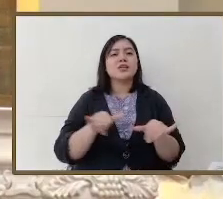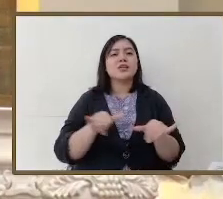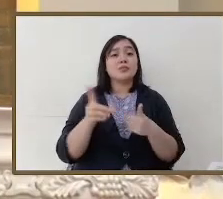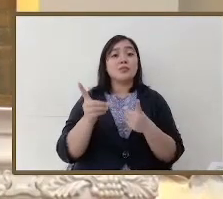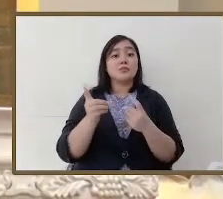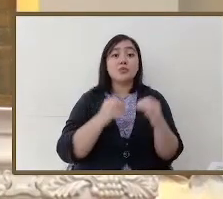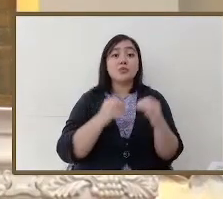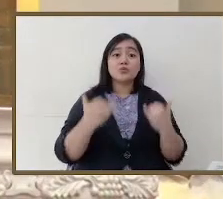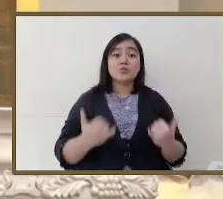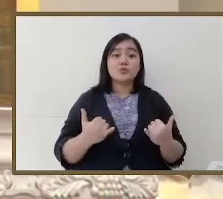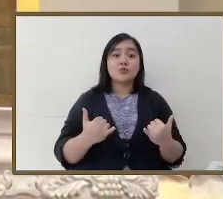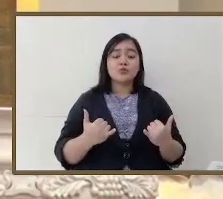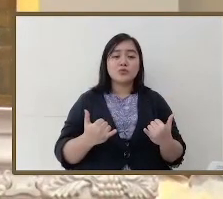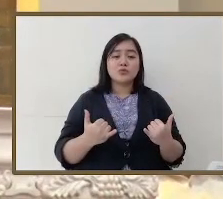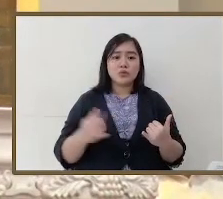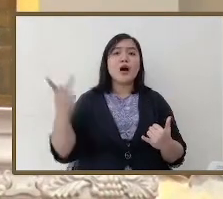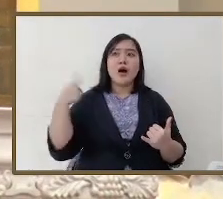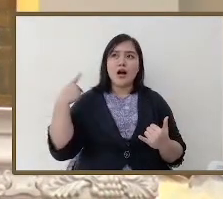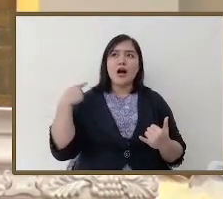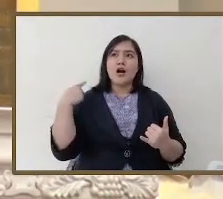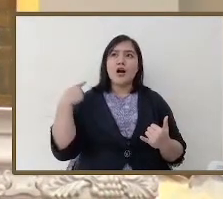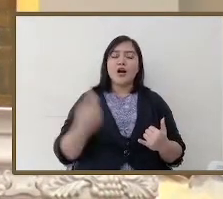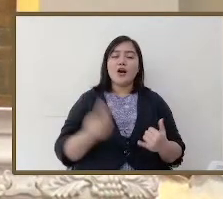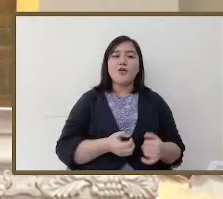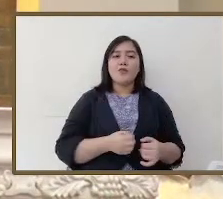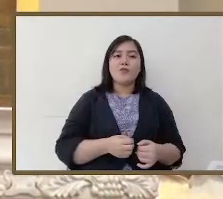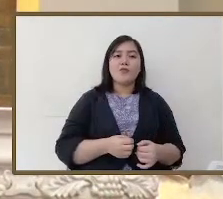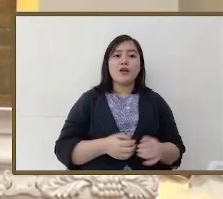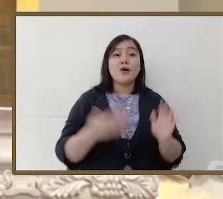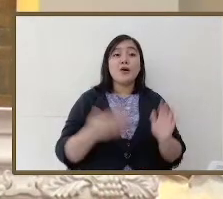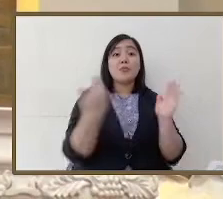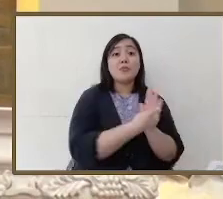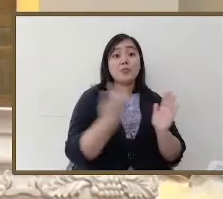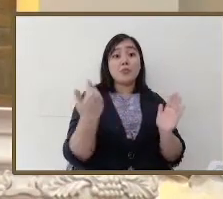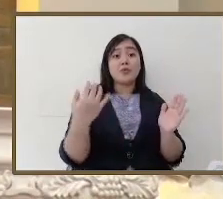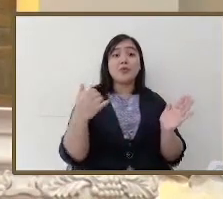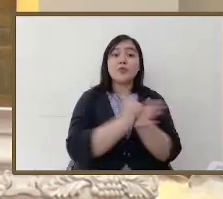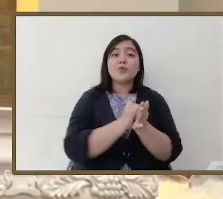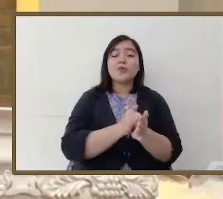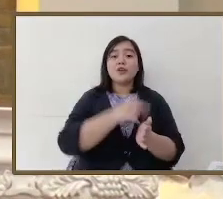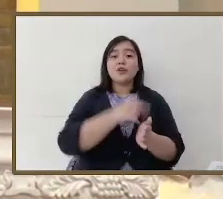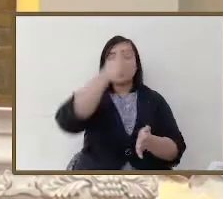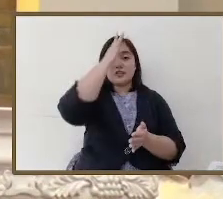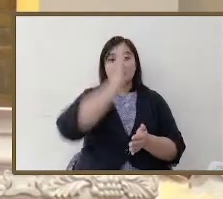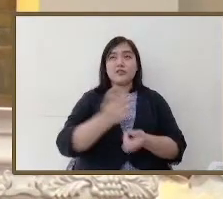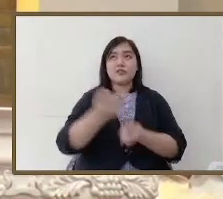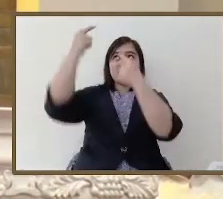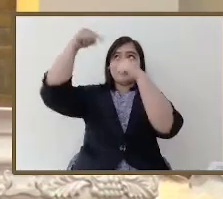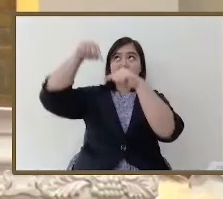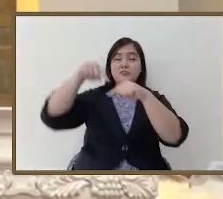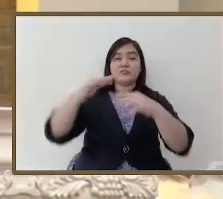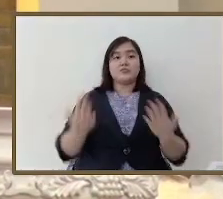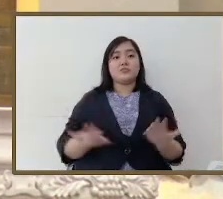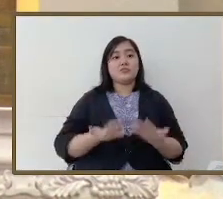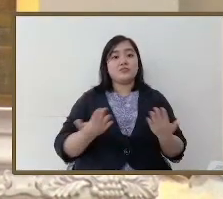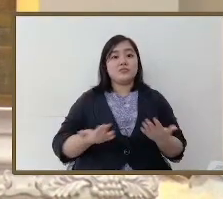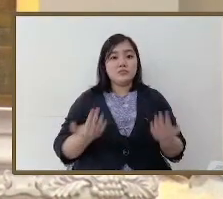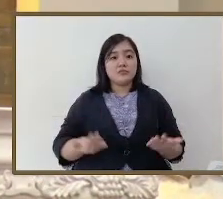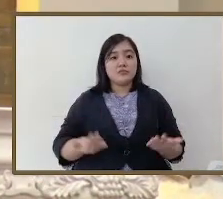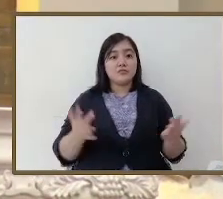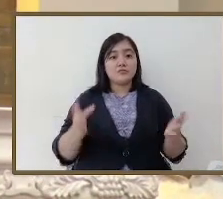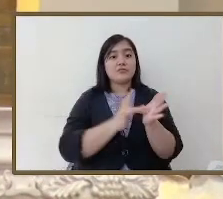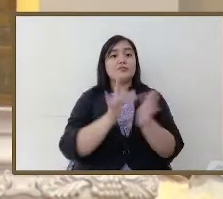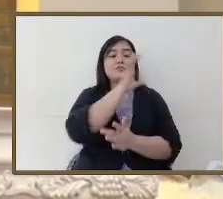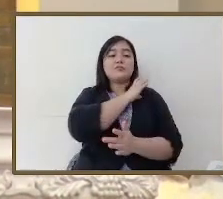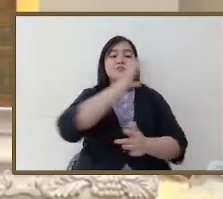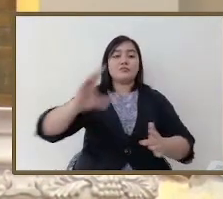Maliwanag yung ebidensya na ang Diyos nasa langit ay bumaba mula sa 42 generation na kihalubilo sa mga tao